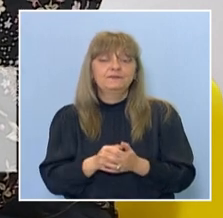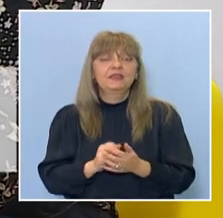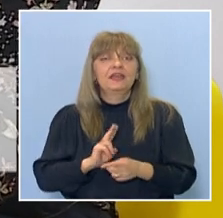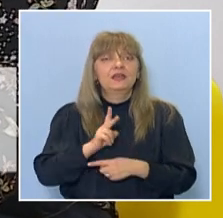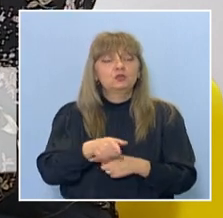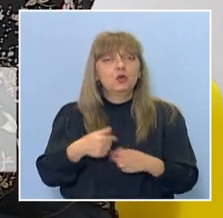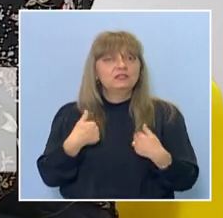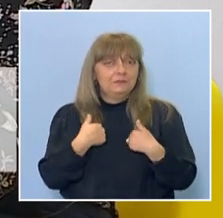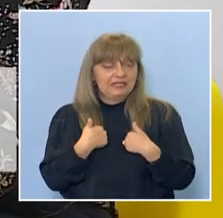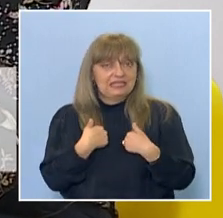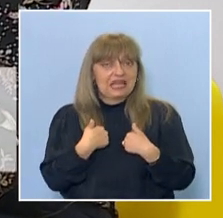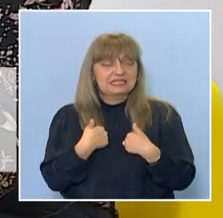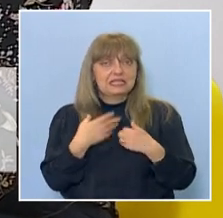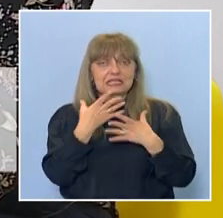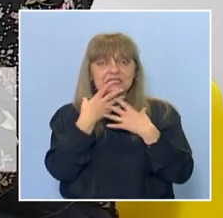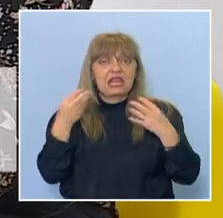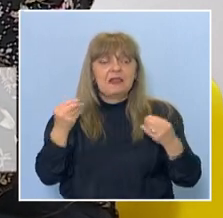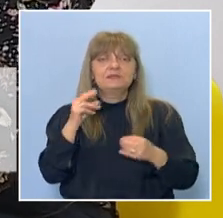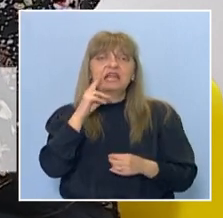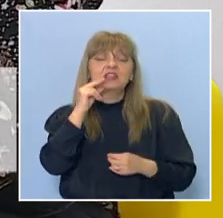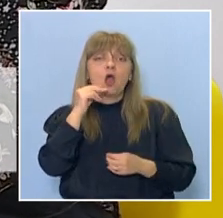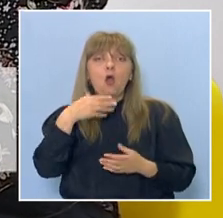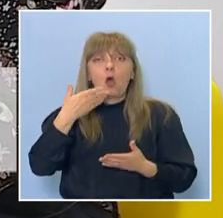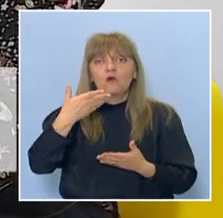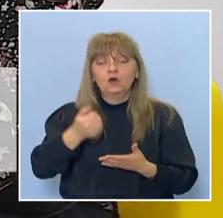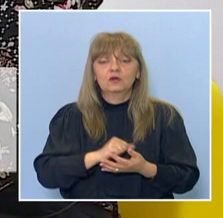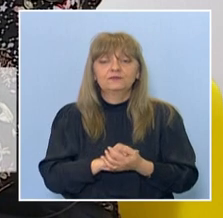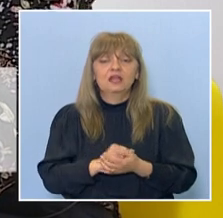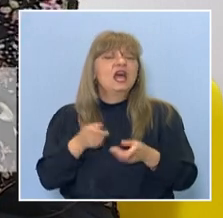постъпи при нас с липса на говор, за да можем да